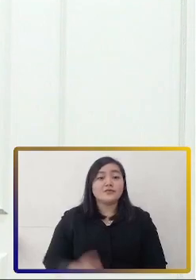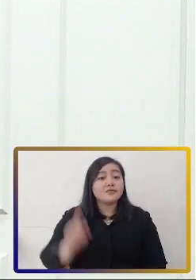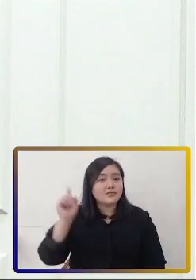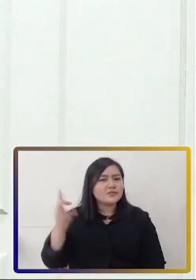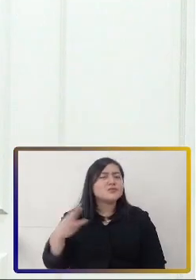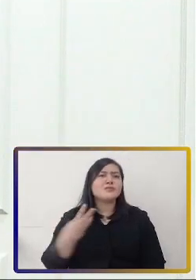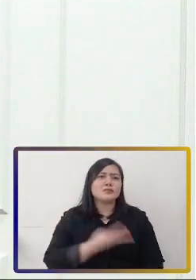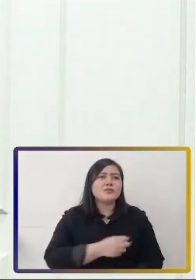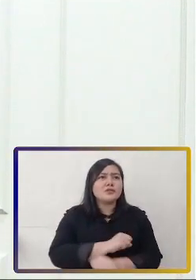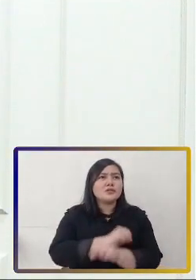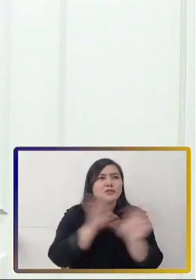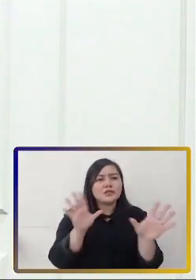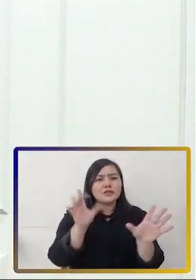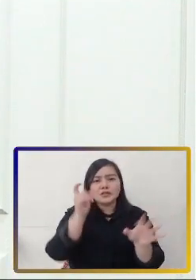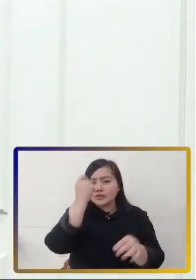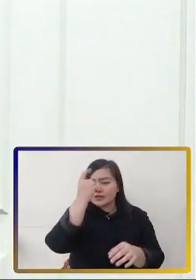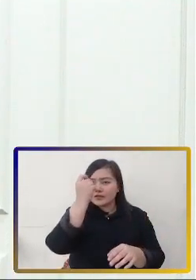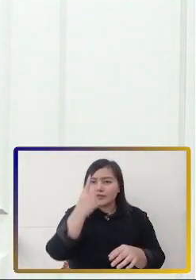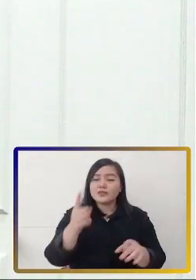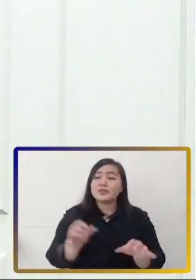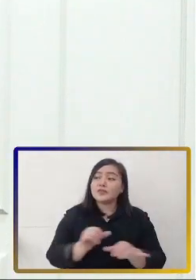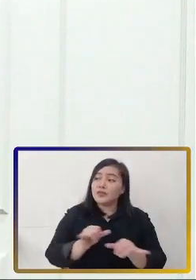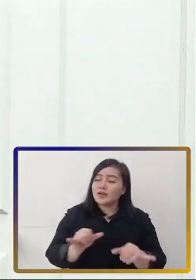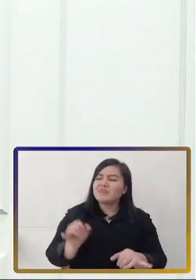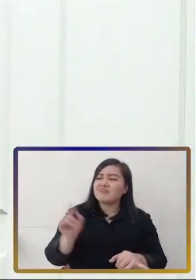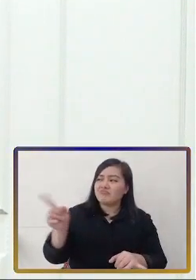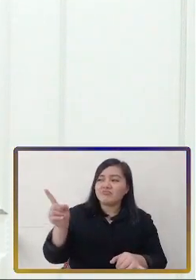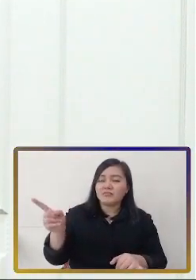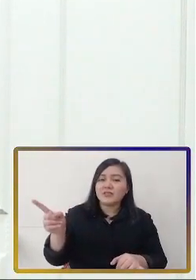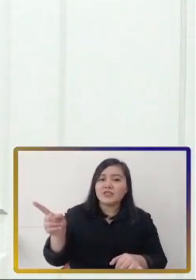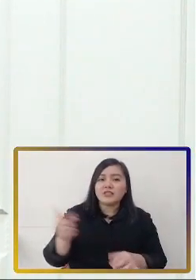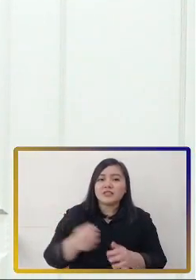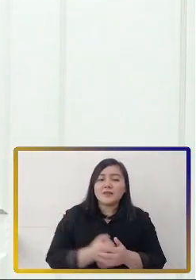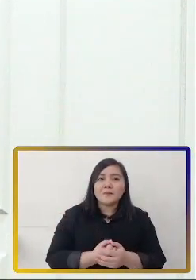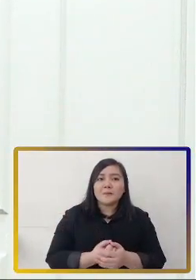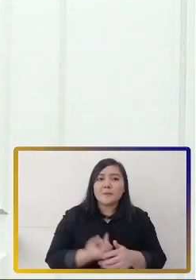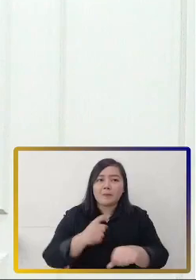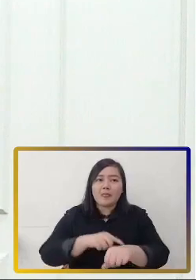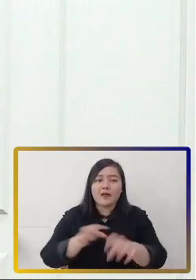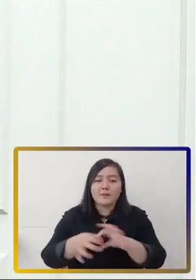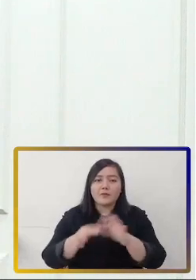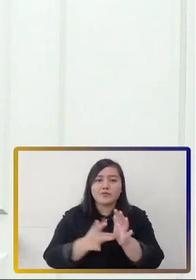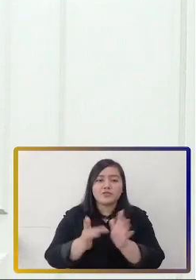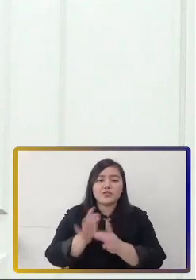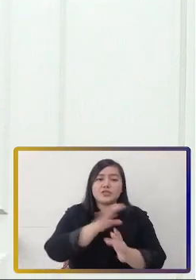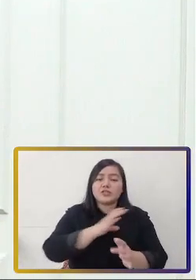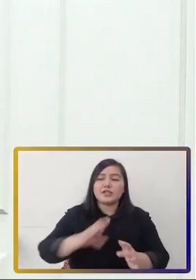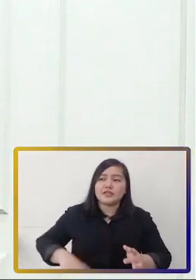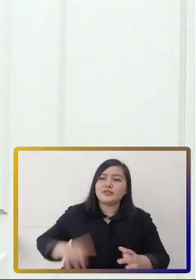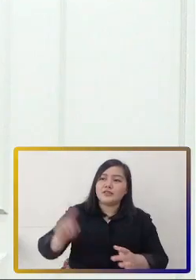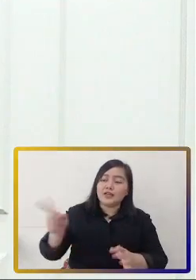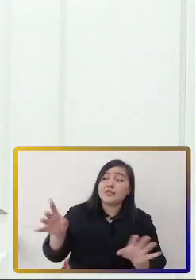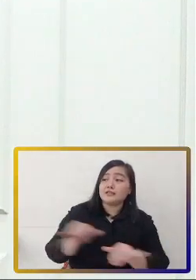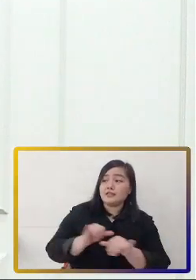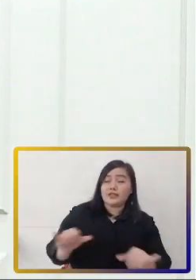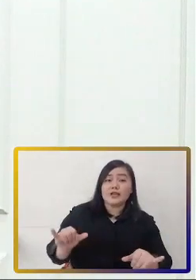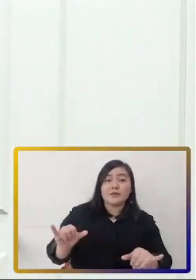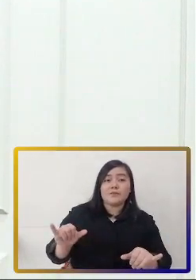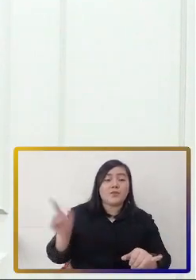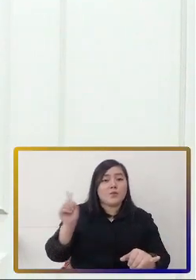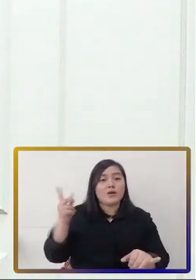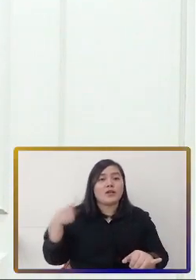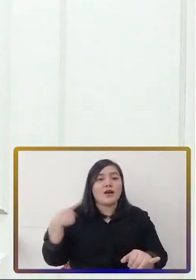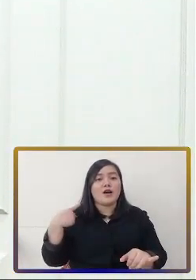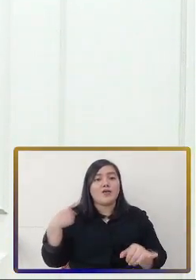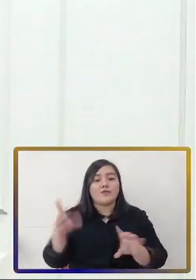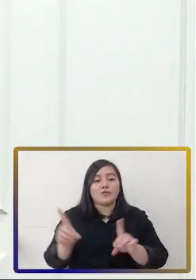ayan pala, parehas. Parehas sa parehas, maliwanag. Pero of course, para makita natin, wala rin pong masama